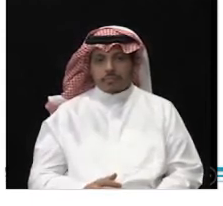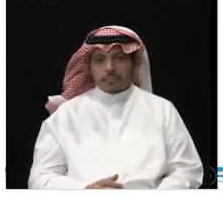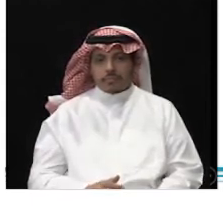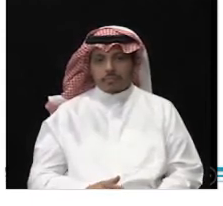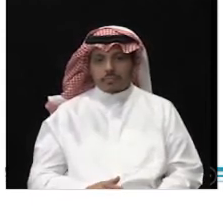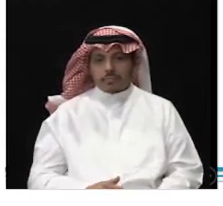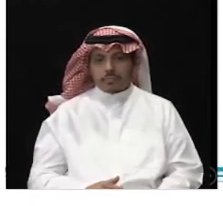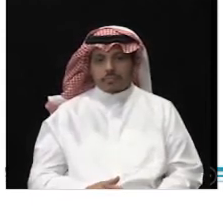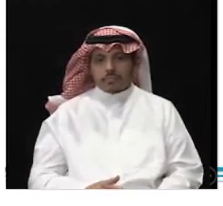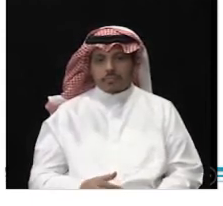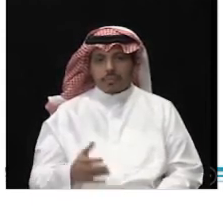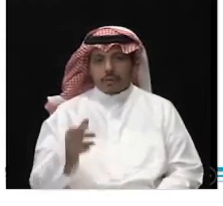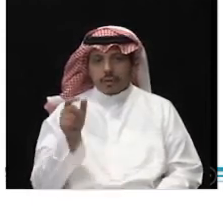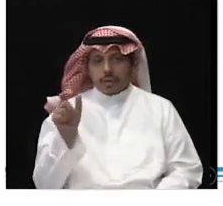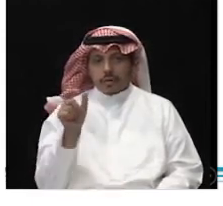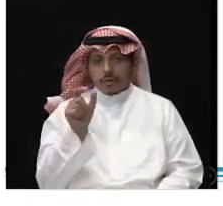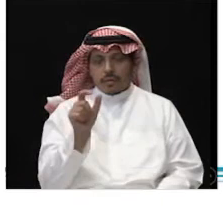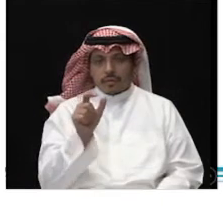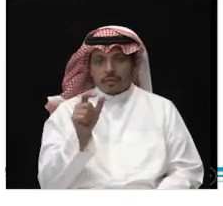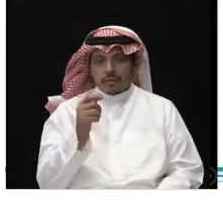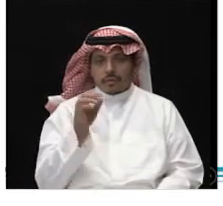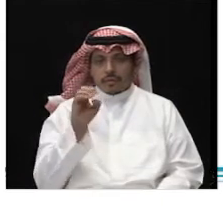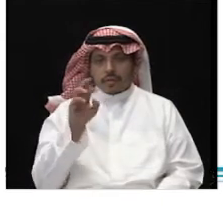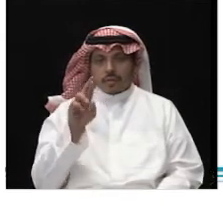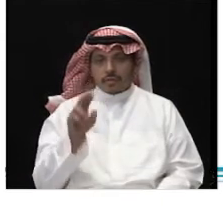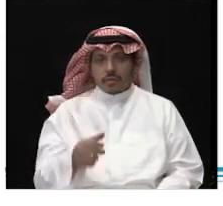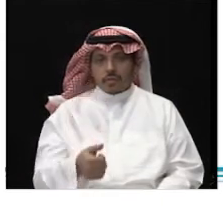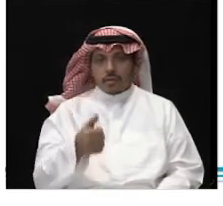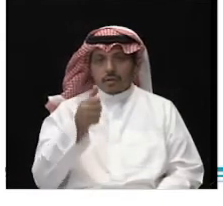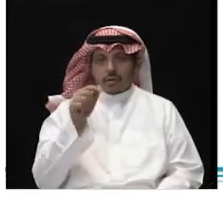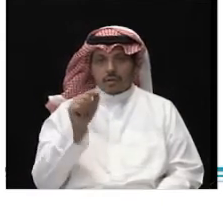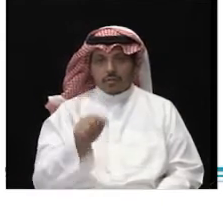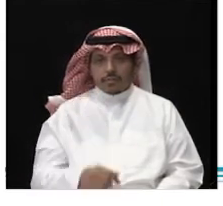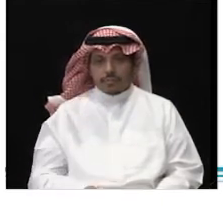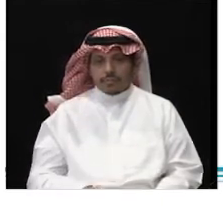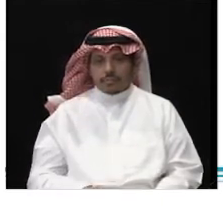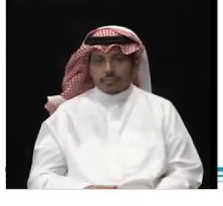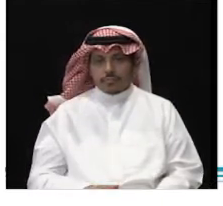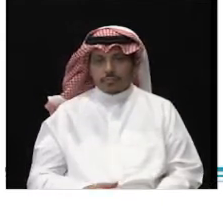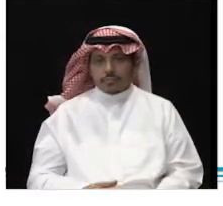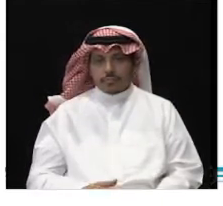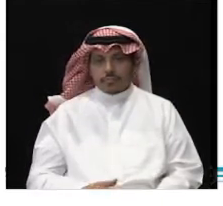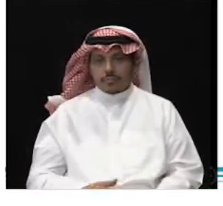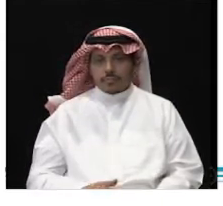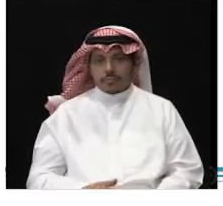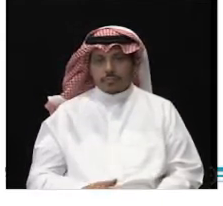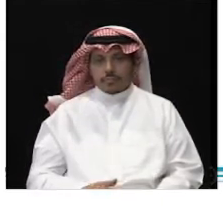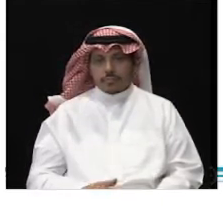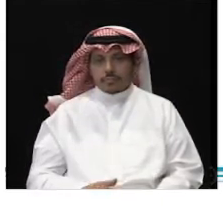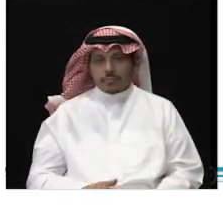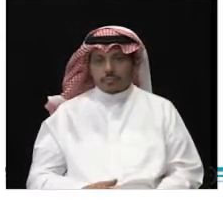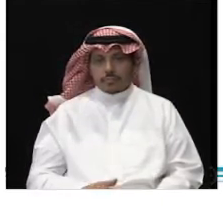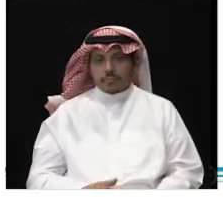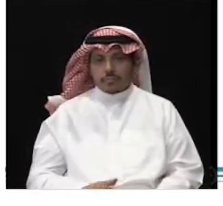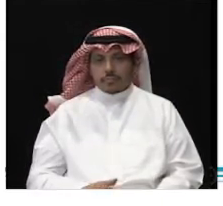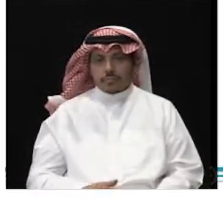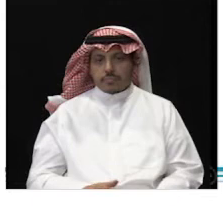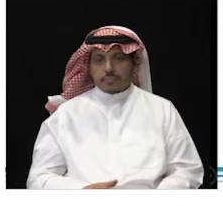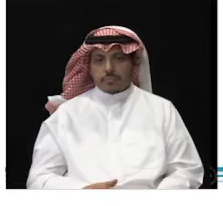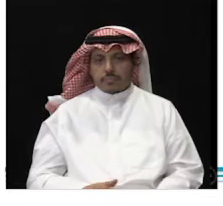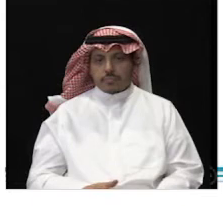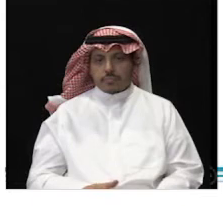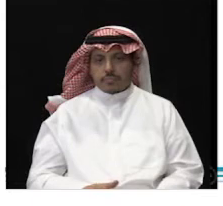نقرأ الكلمة، جزاء، أحسنتم، جزاء. لاحظ معي الآن،